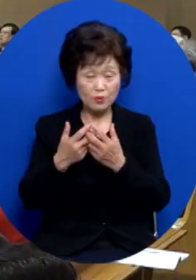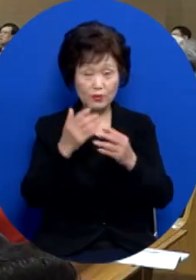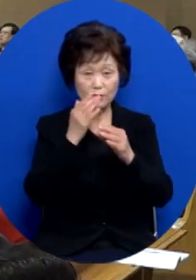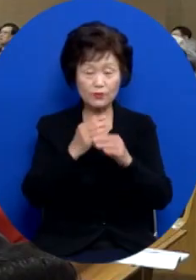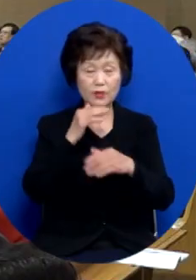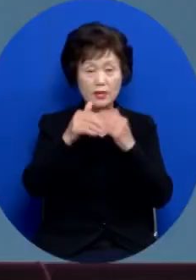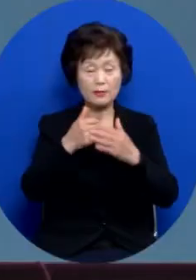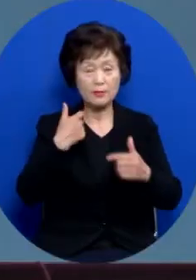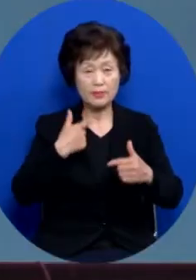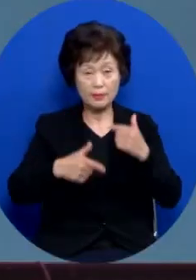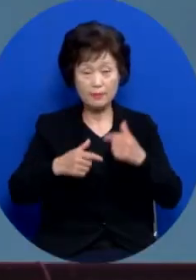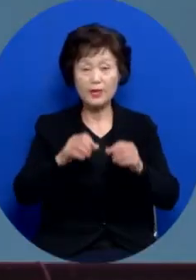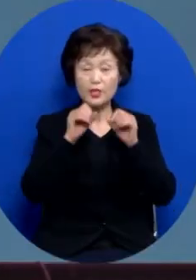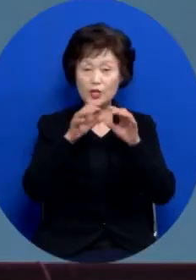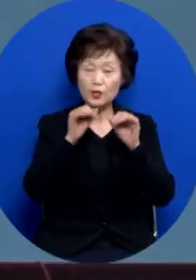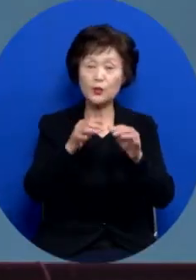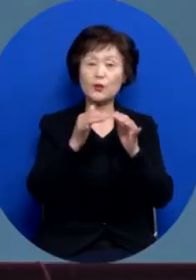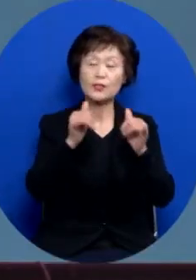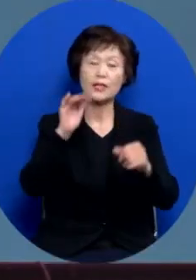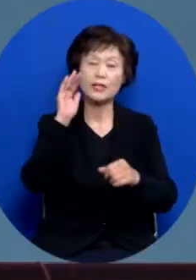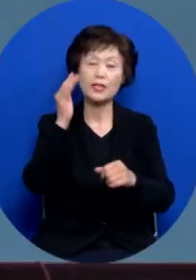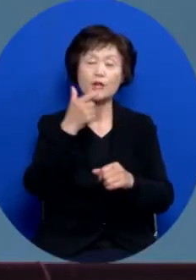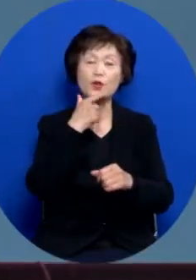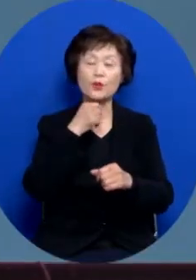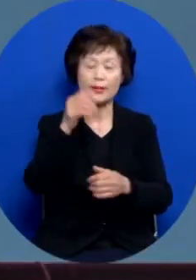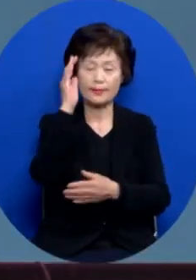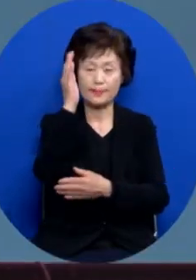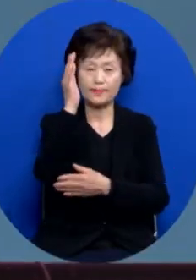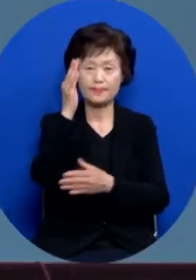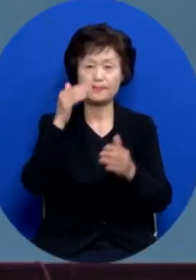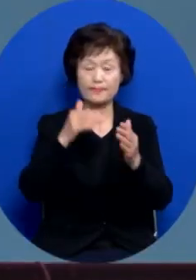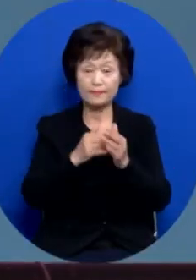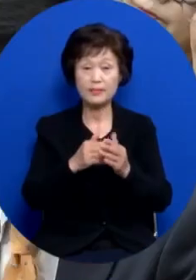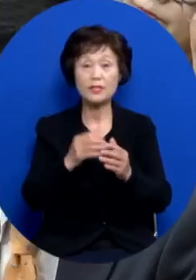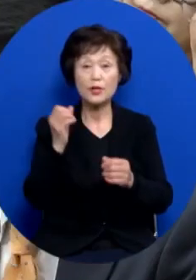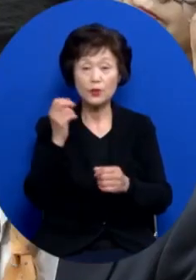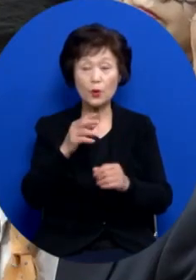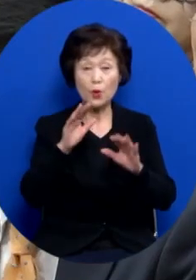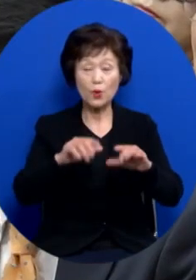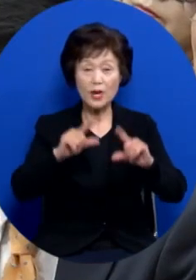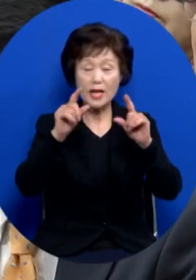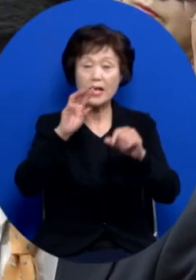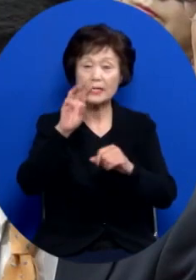하나님이 기뻐하시는 선교자가 되길 바란다라고 강조했습니다. 한편 올해로